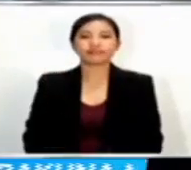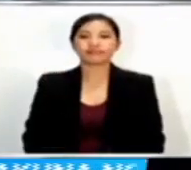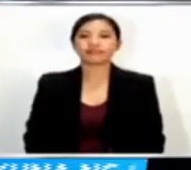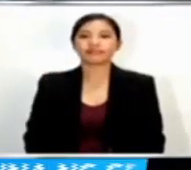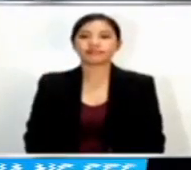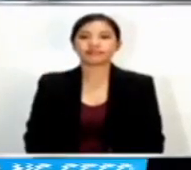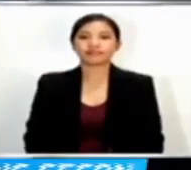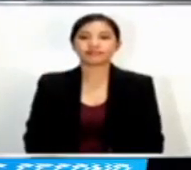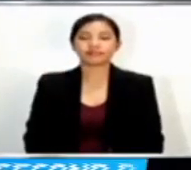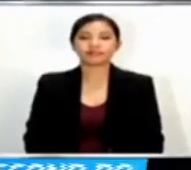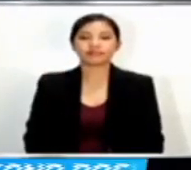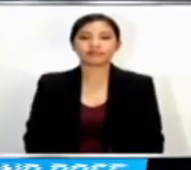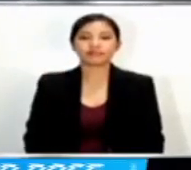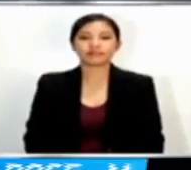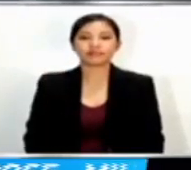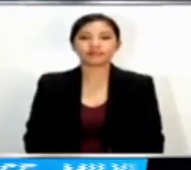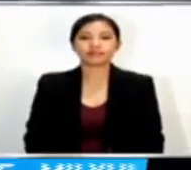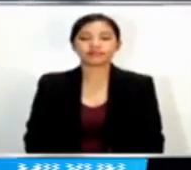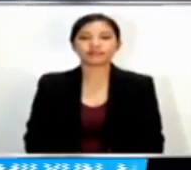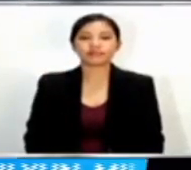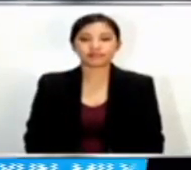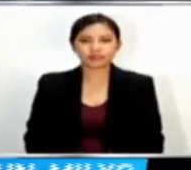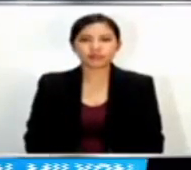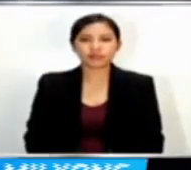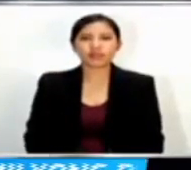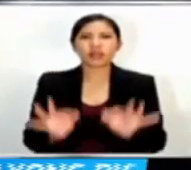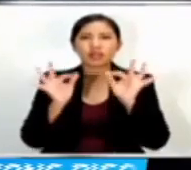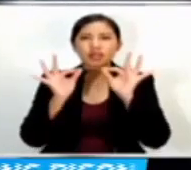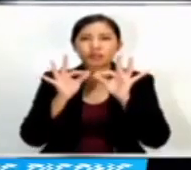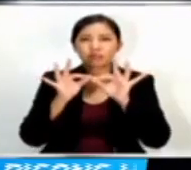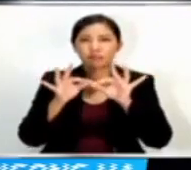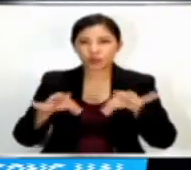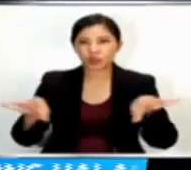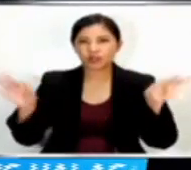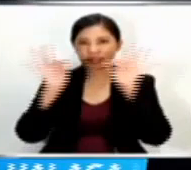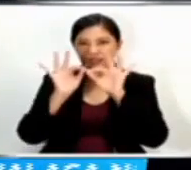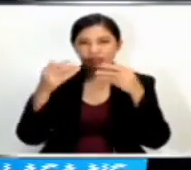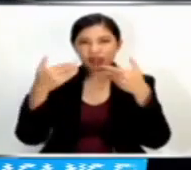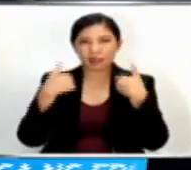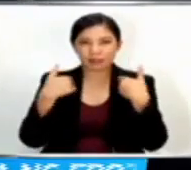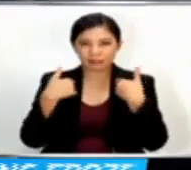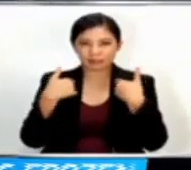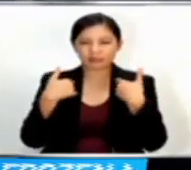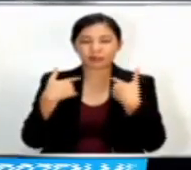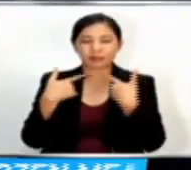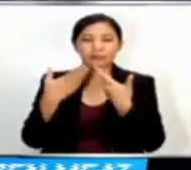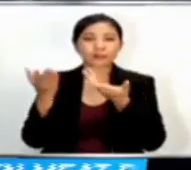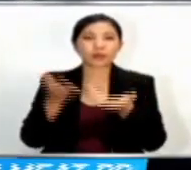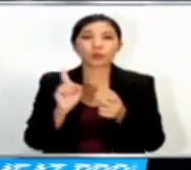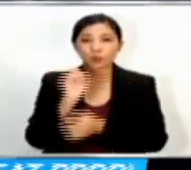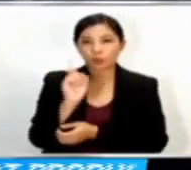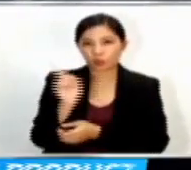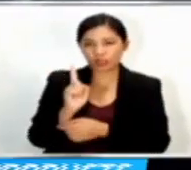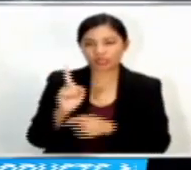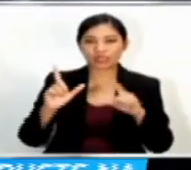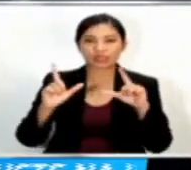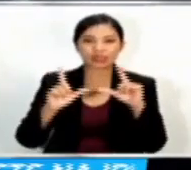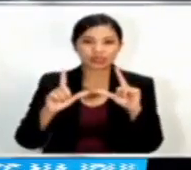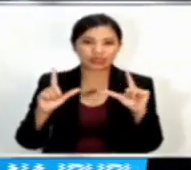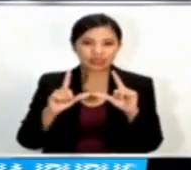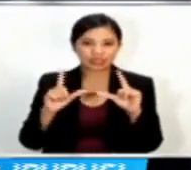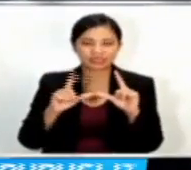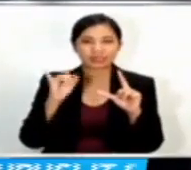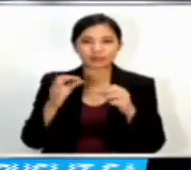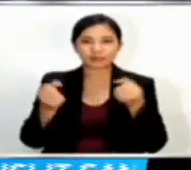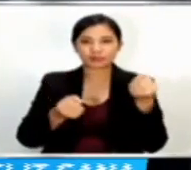Mga kapuso, mahalaga pong dala ang lisensya kapag nagmamaneho. Sa Maynila, isang driver ang nahaharap sa patong-patong na reklamo